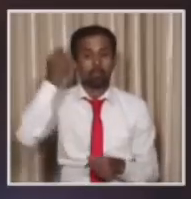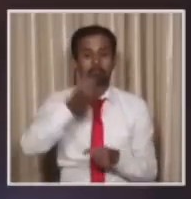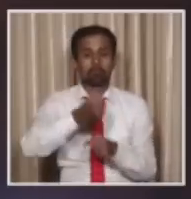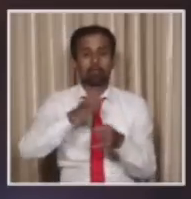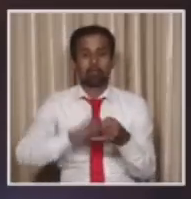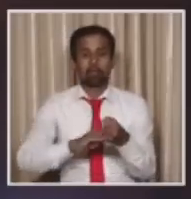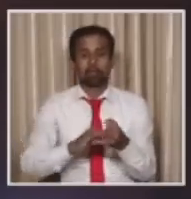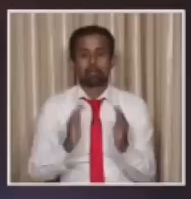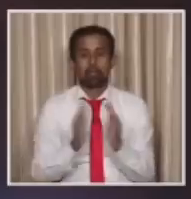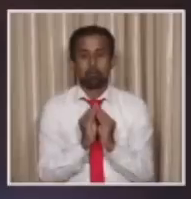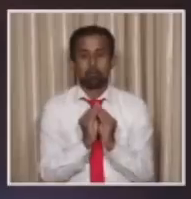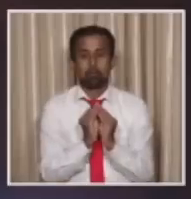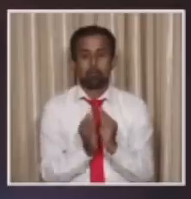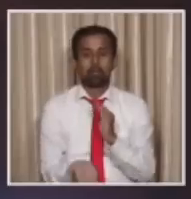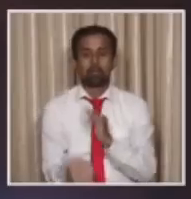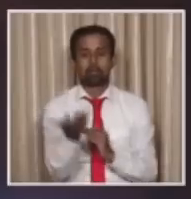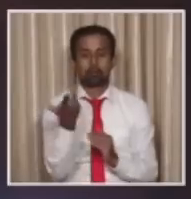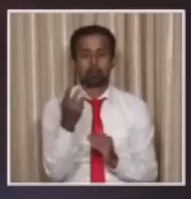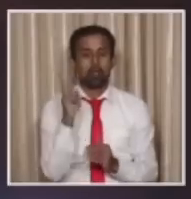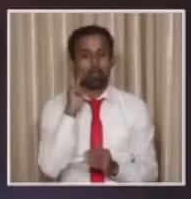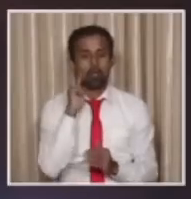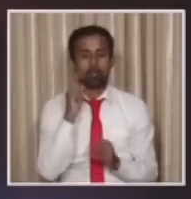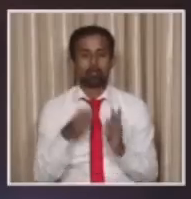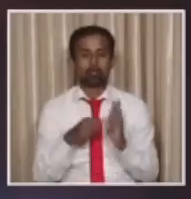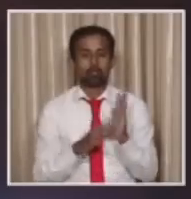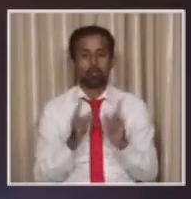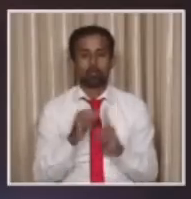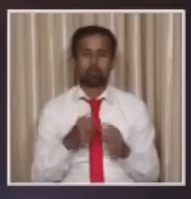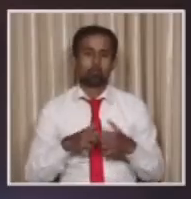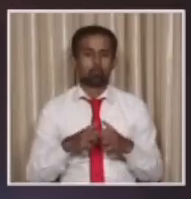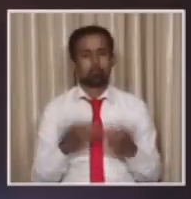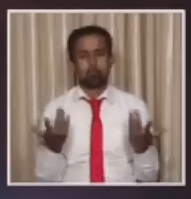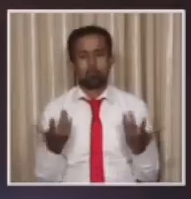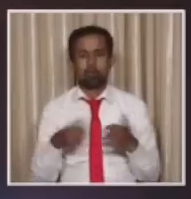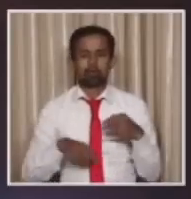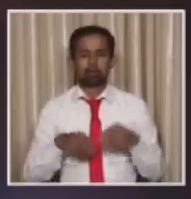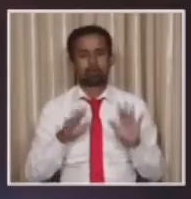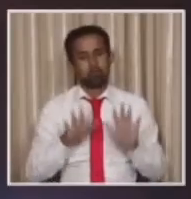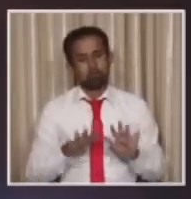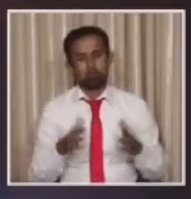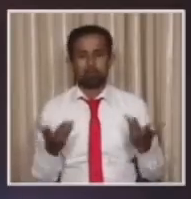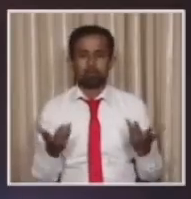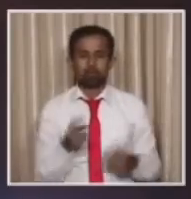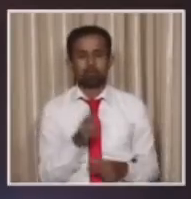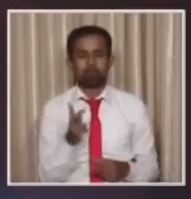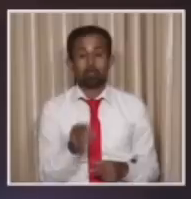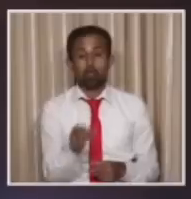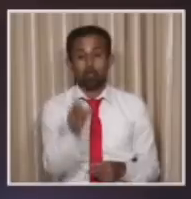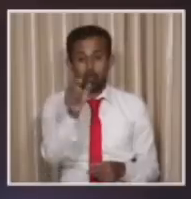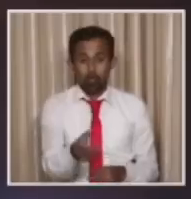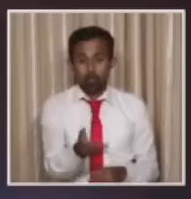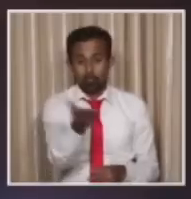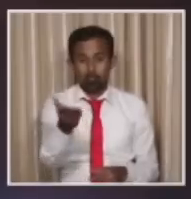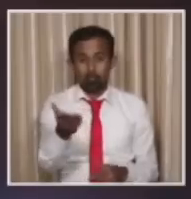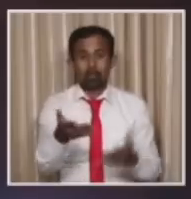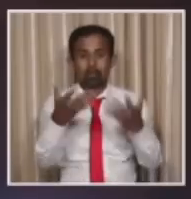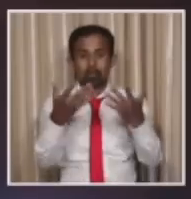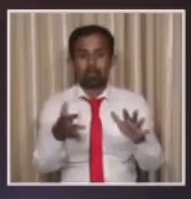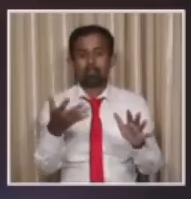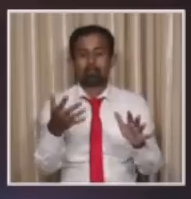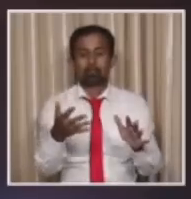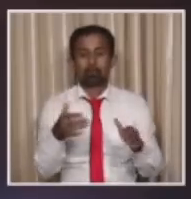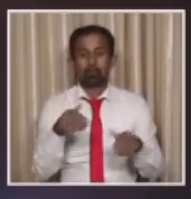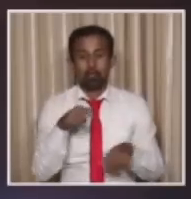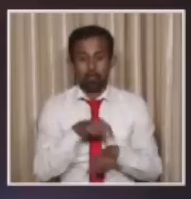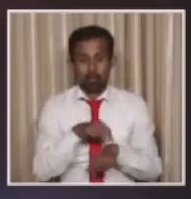බෑ පොට්ටු කට්ටියට වික්‍රමසිංහ මහත්තයලා UMP නාවුලන්නේ නැහැ. ඒගොල්ලන්ට ඡන්ද පෙරදුනත් එකයි දුවත් එකයි. ඔබතුමන්ලා ඉවර කරගන්න හදන්නේ